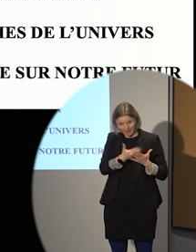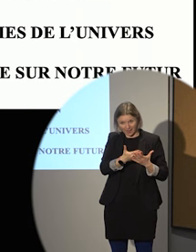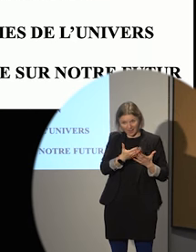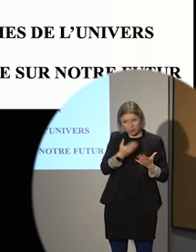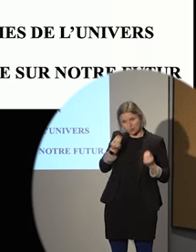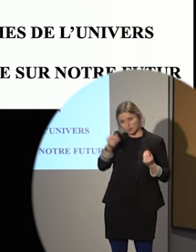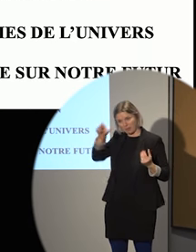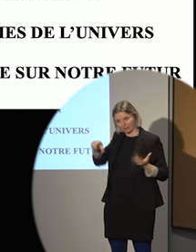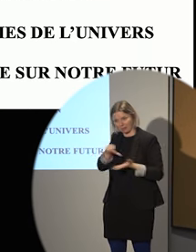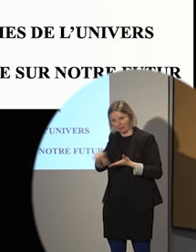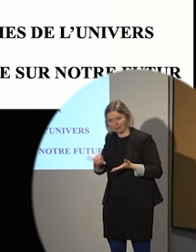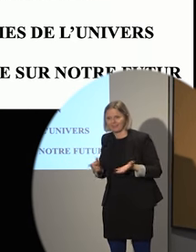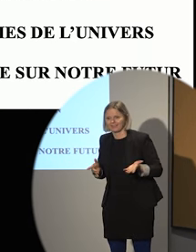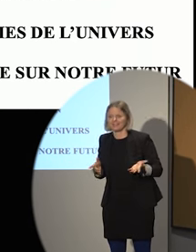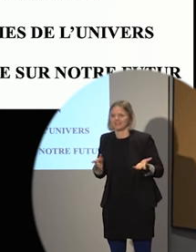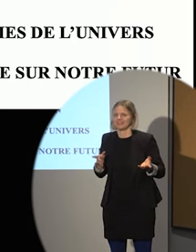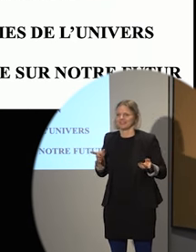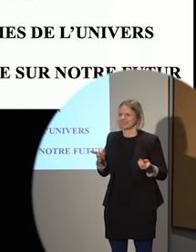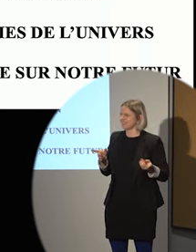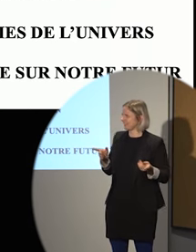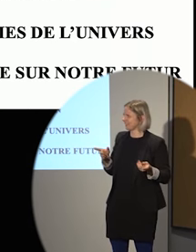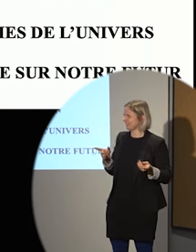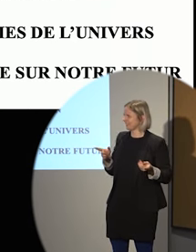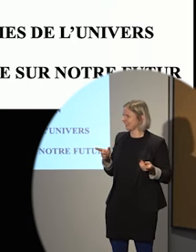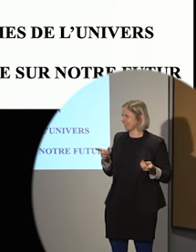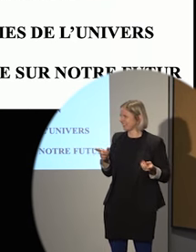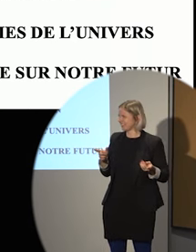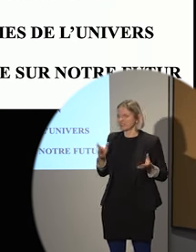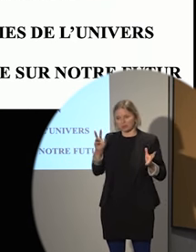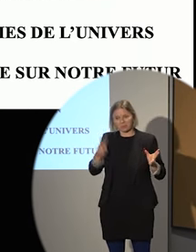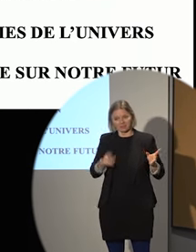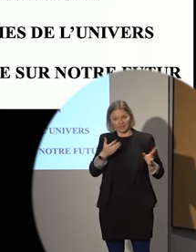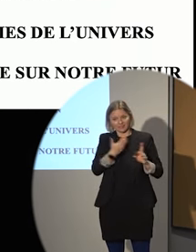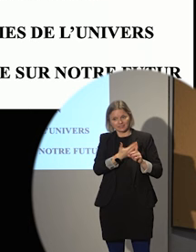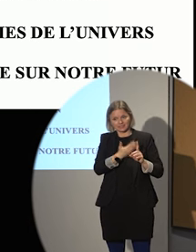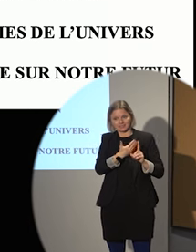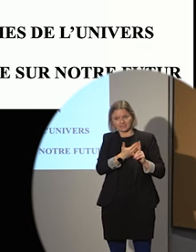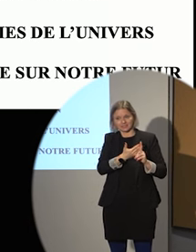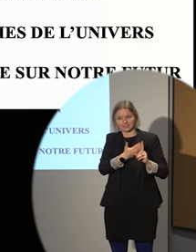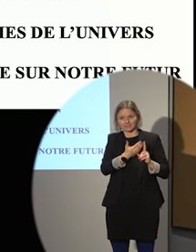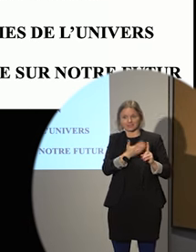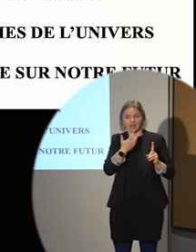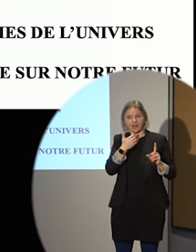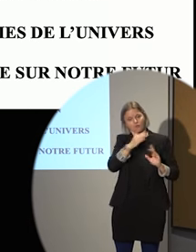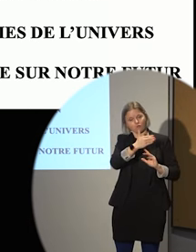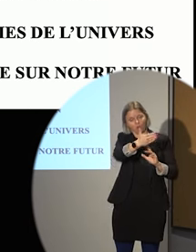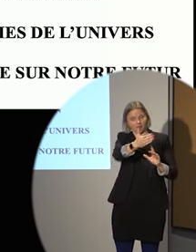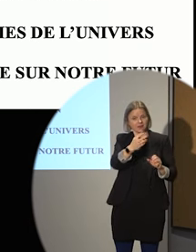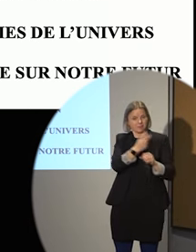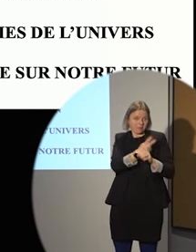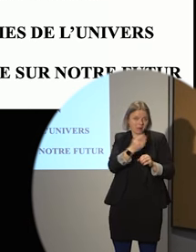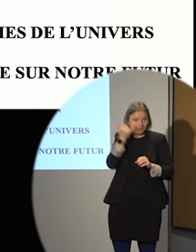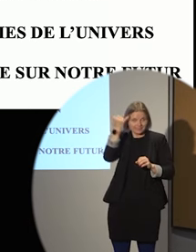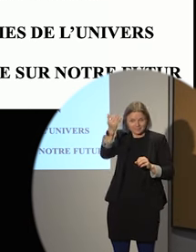Mais Elon Musk, visiblement, moi, c'est un des rares trucs que je supporte, en tout cas. Je préfère qu'il envoie des petites voiles que des...